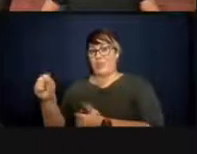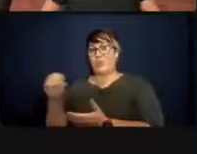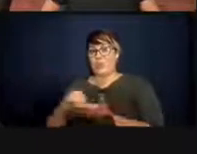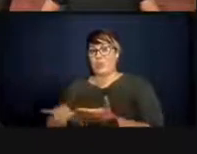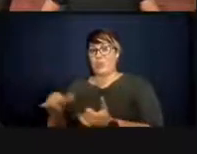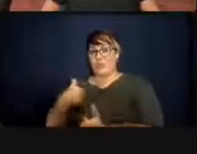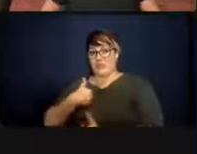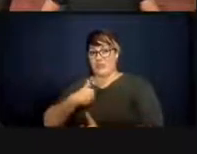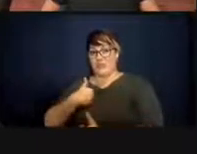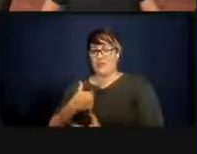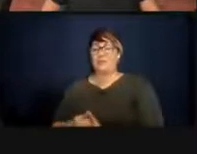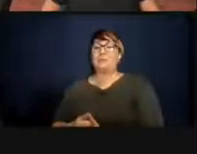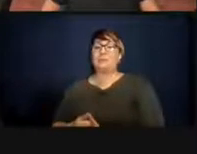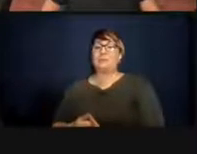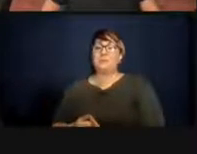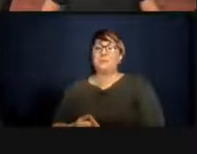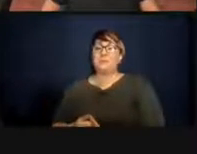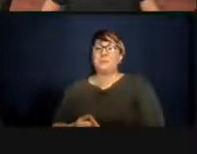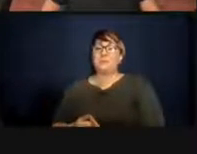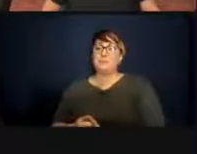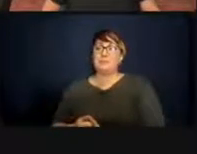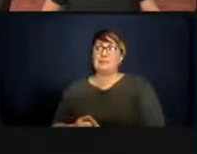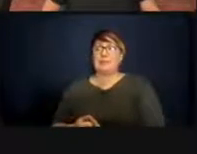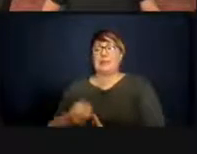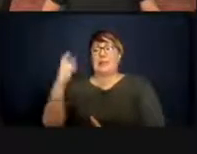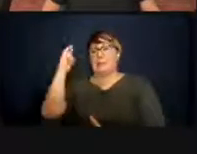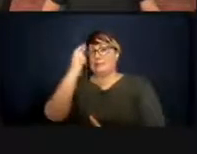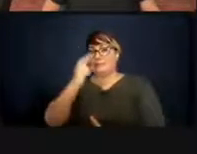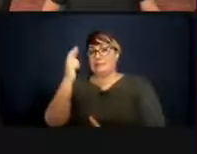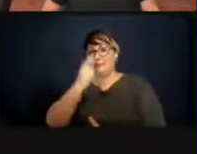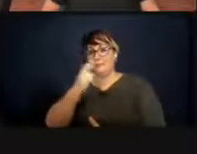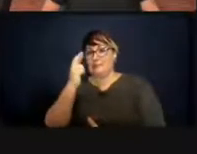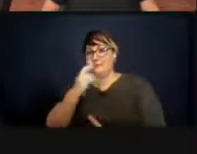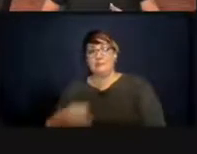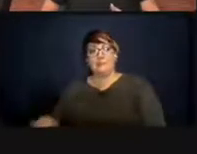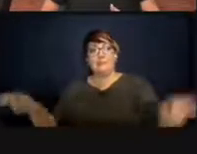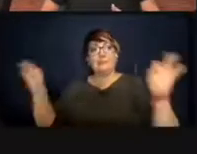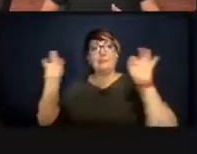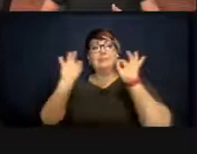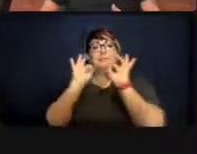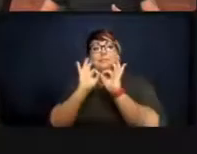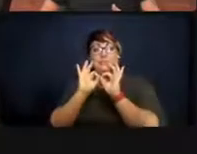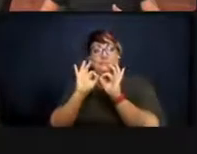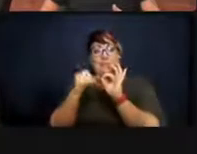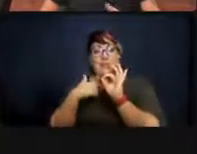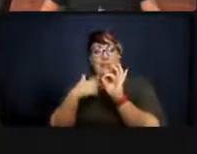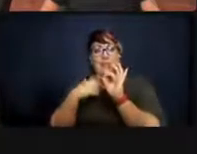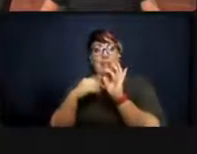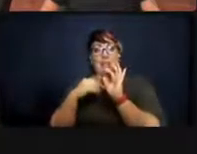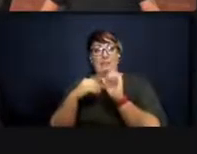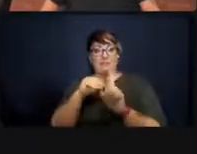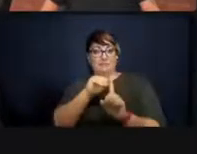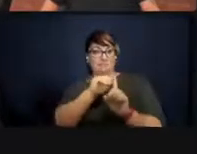kusikiliza kwa sababu ninaongoza shule ya kati kwa sasa, na kuna dhamani kubwa sana ya